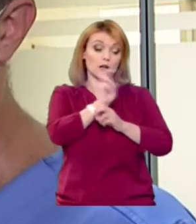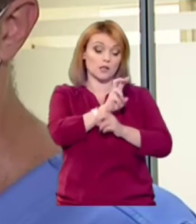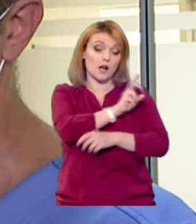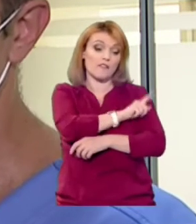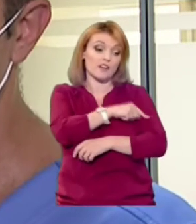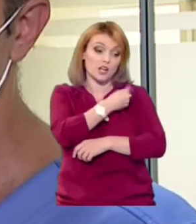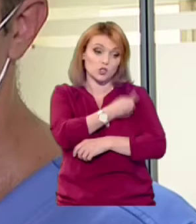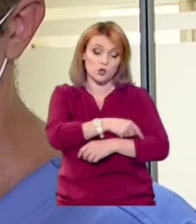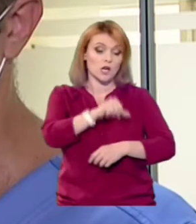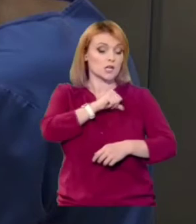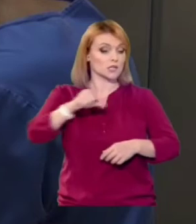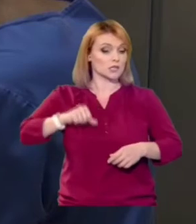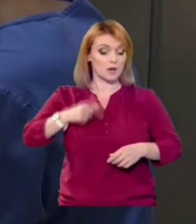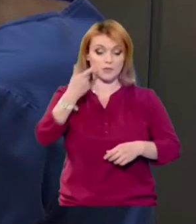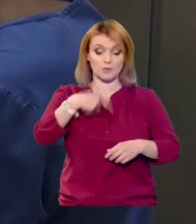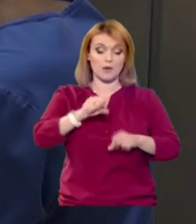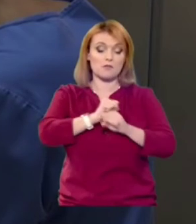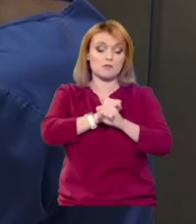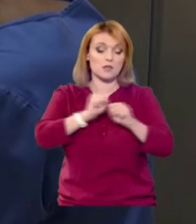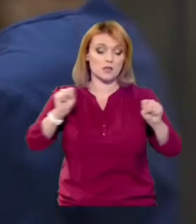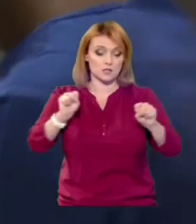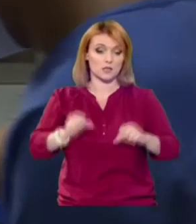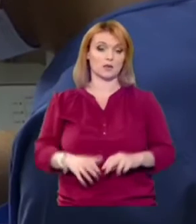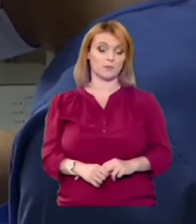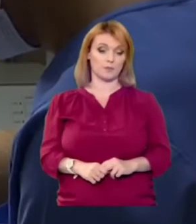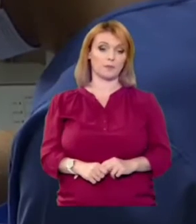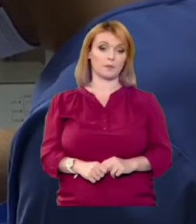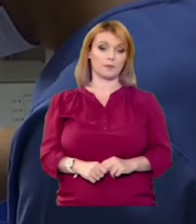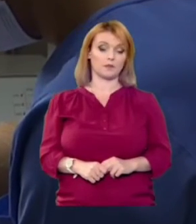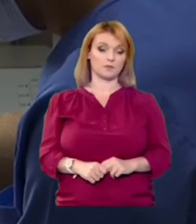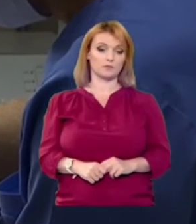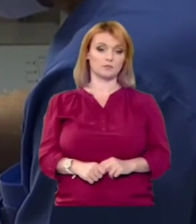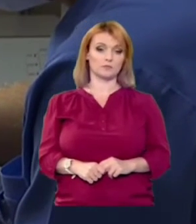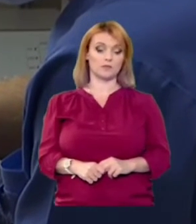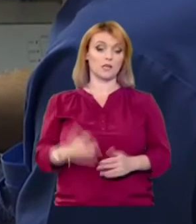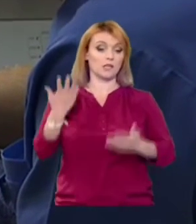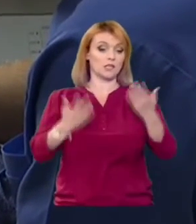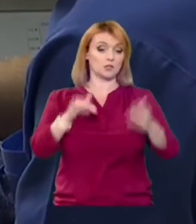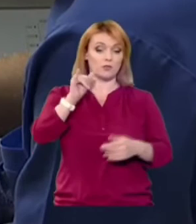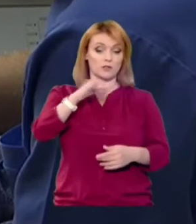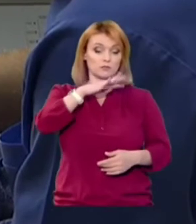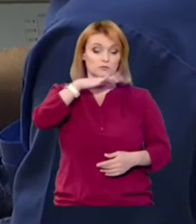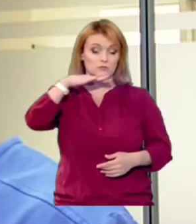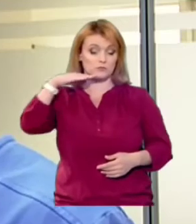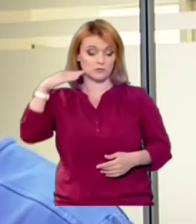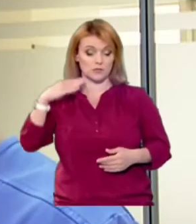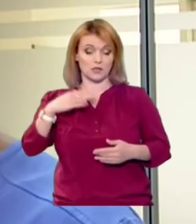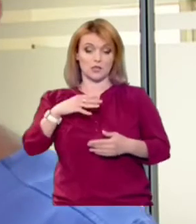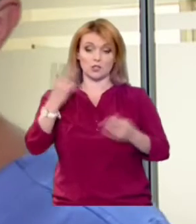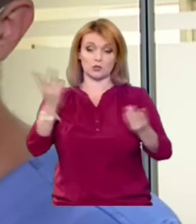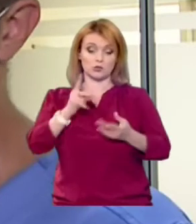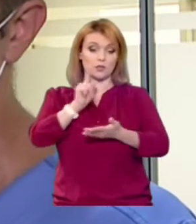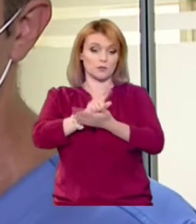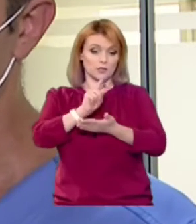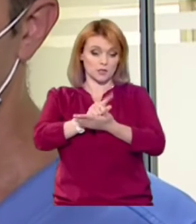intermediul lazerului sub anestezie locală. În caz de papilomatoză severă, adică la prezența multiplelor elemente pe corp, noi indicăm